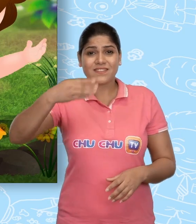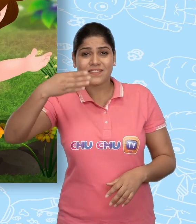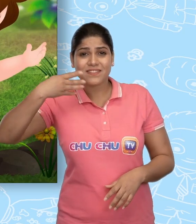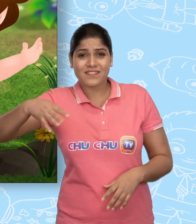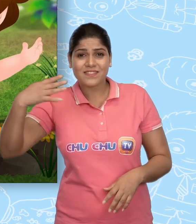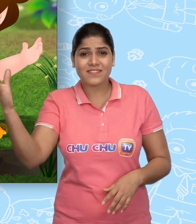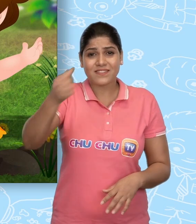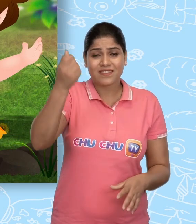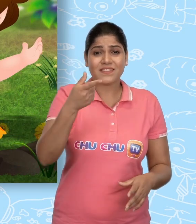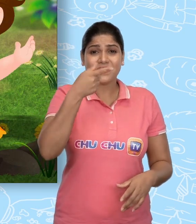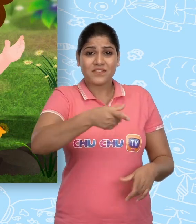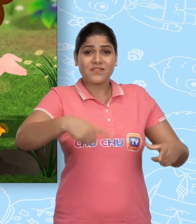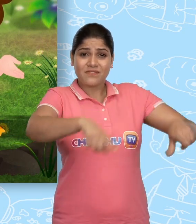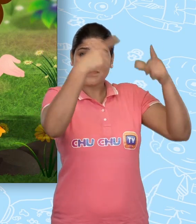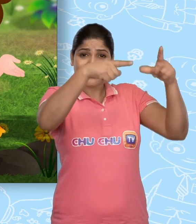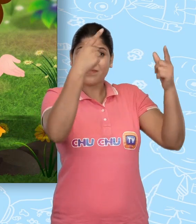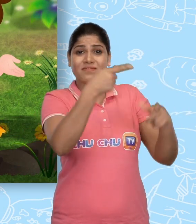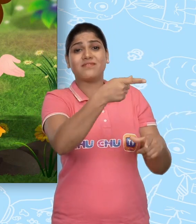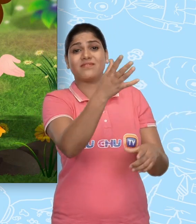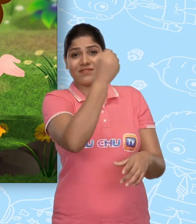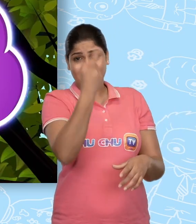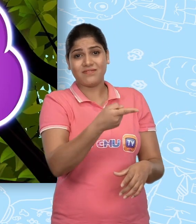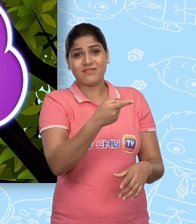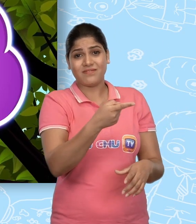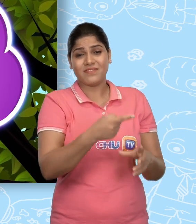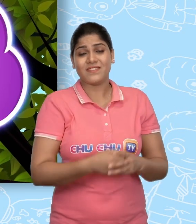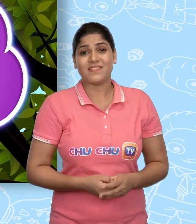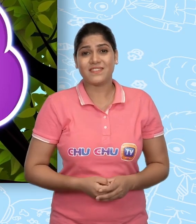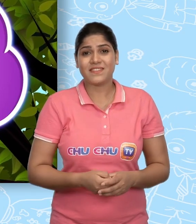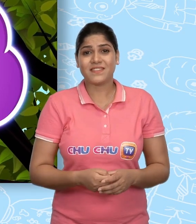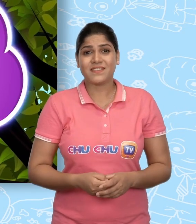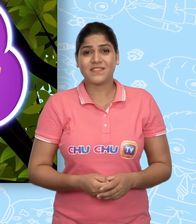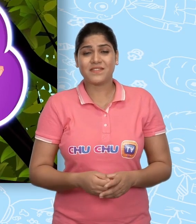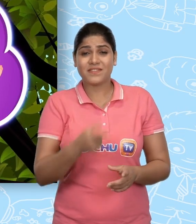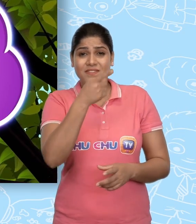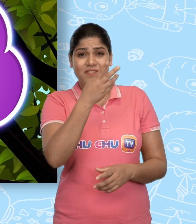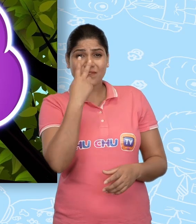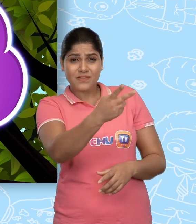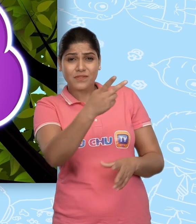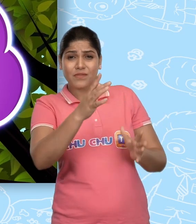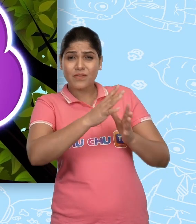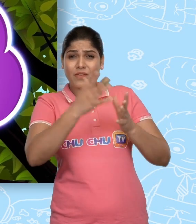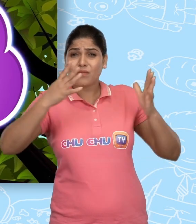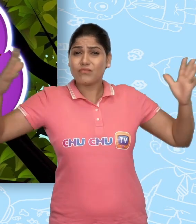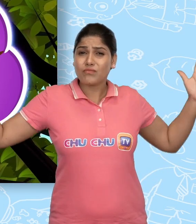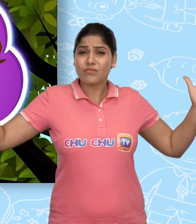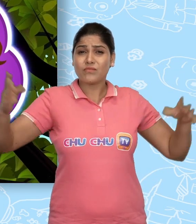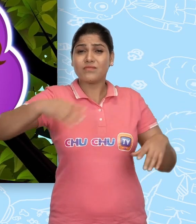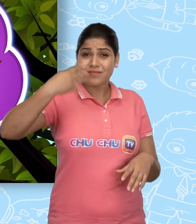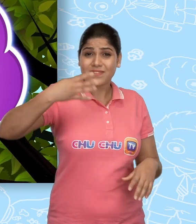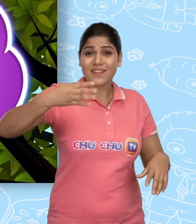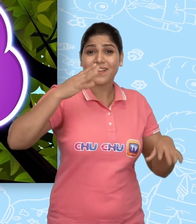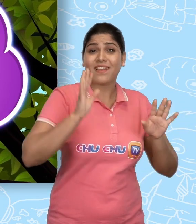तुम्हें जो पत्ता मिला वो इस पेड़ से आता है। वो देखो, वहाँ ऐसे ही और भी कितने